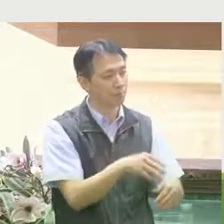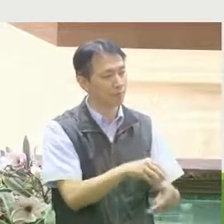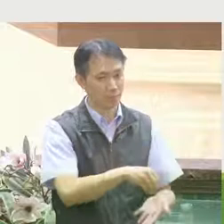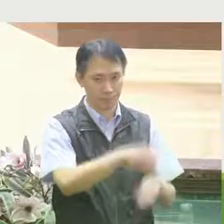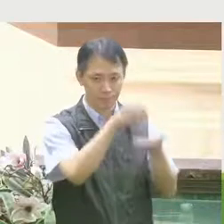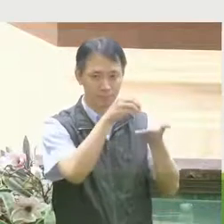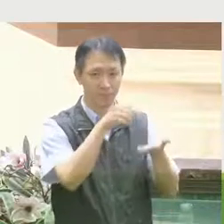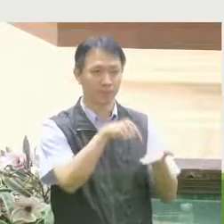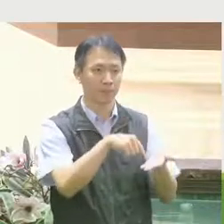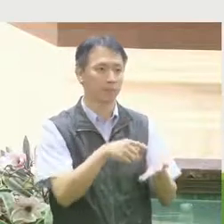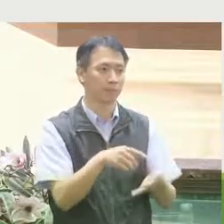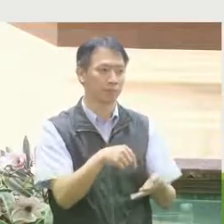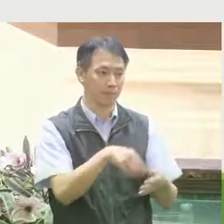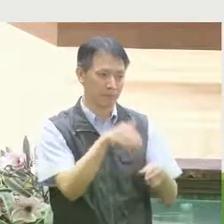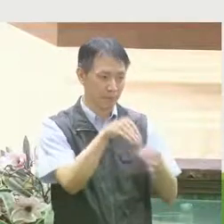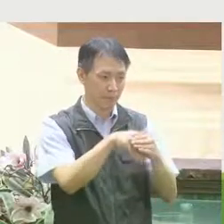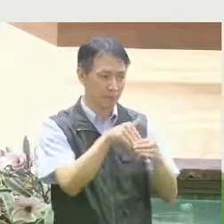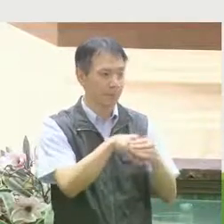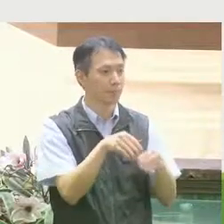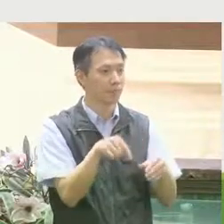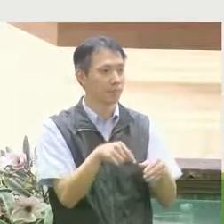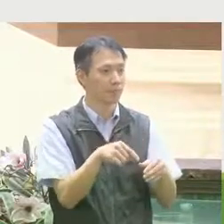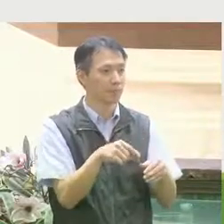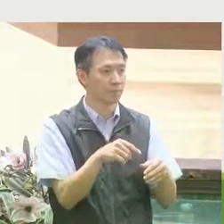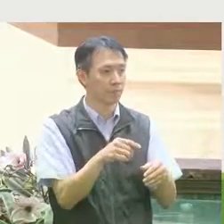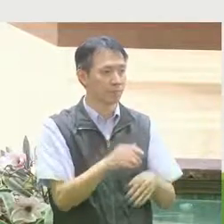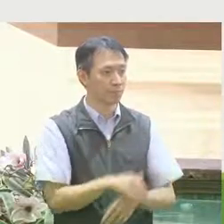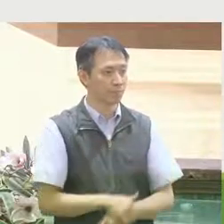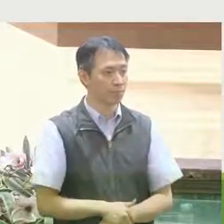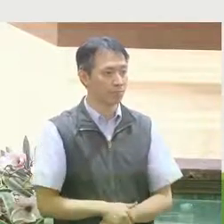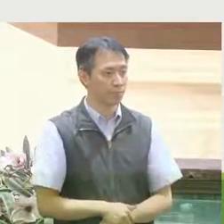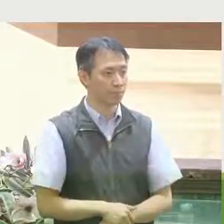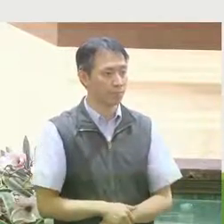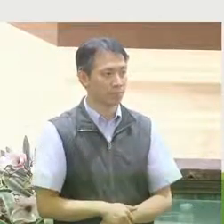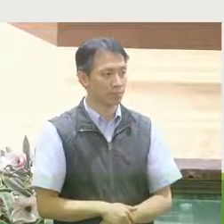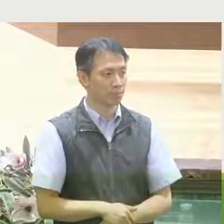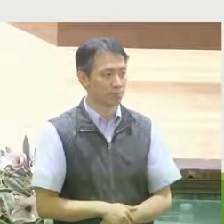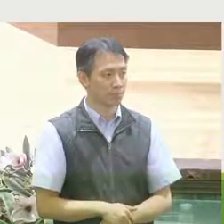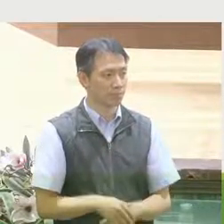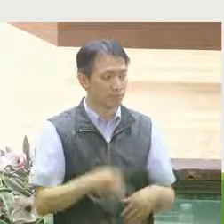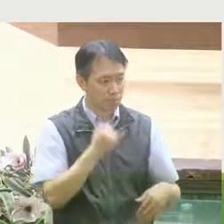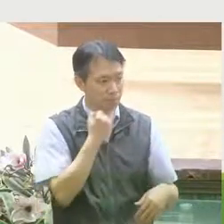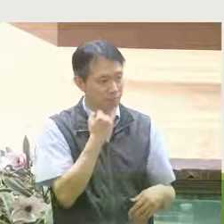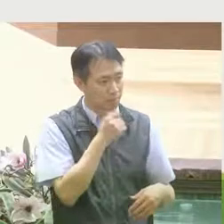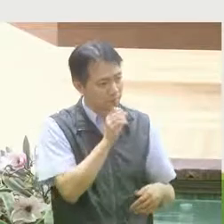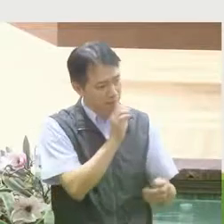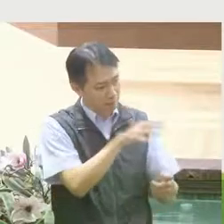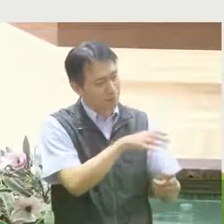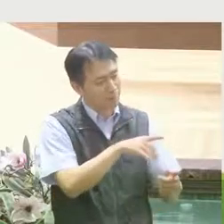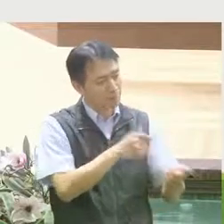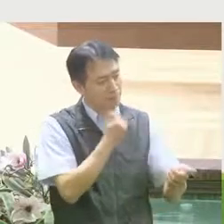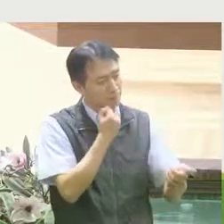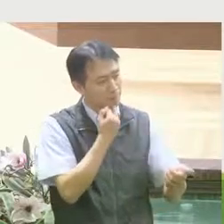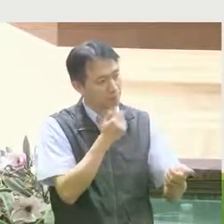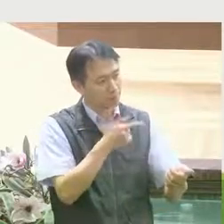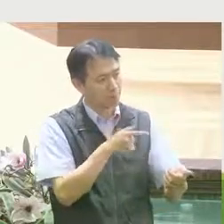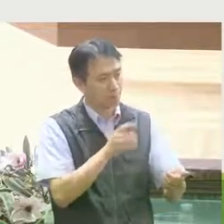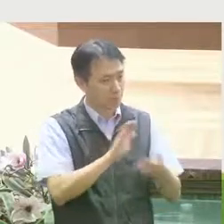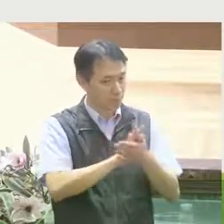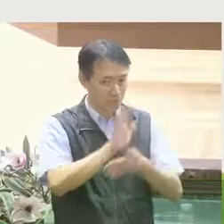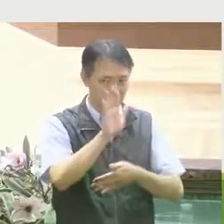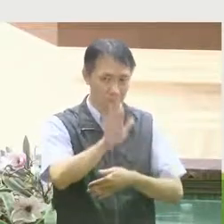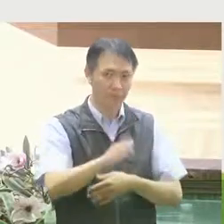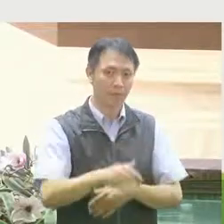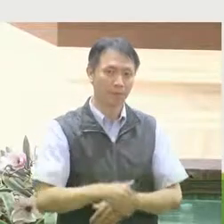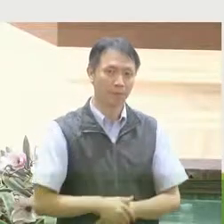提到学社正在举办民意调查，何医生叫他们好好的做。这样看来，未来特